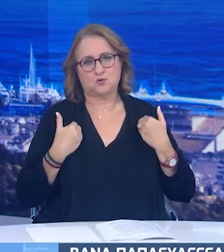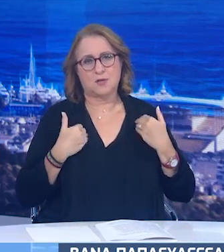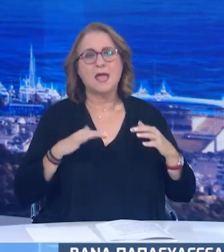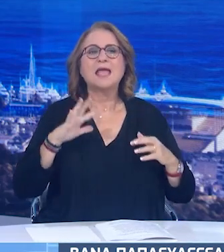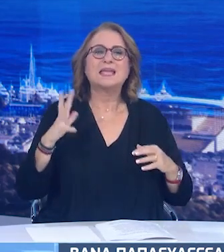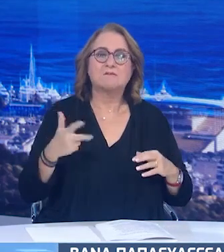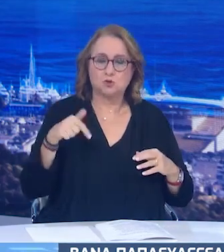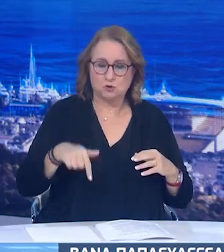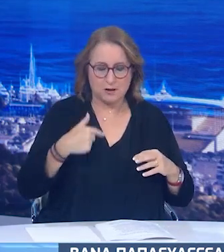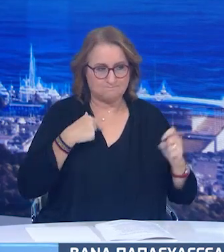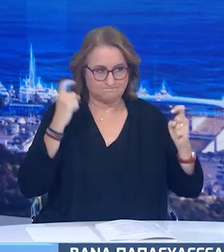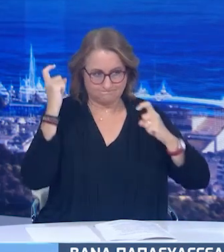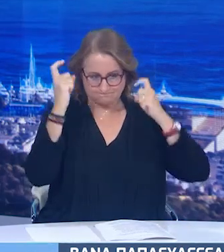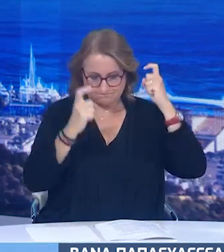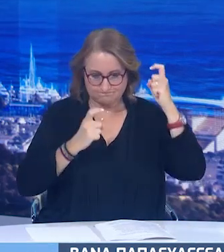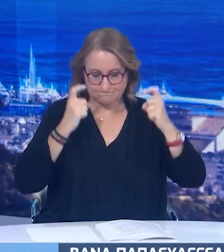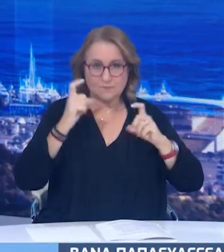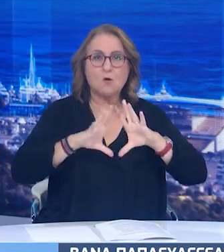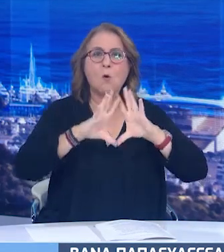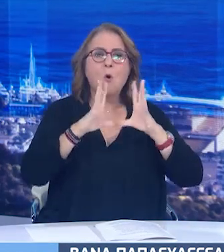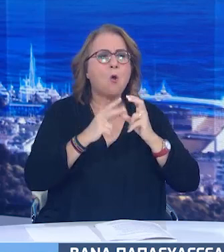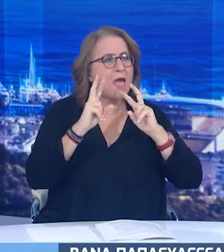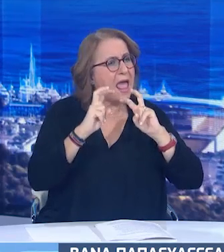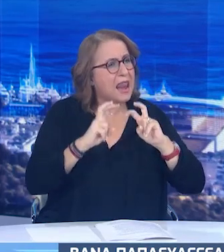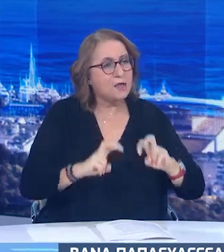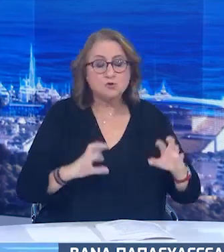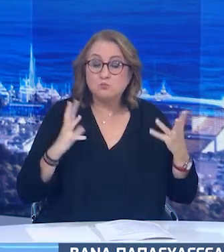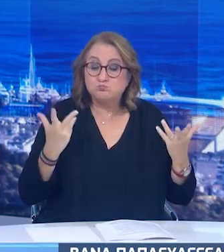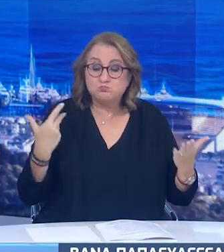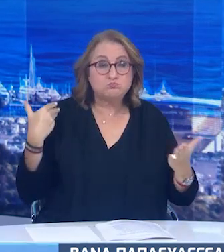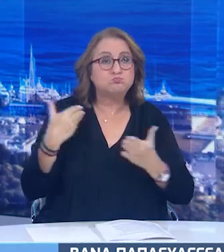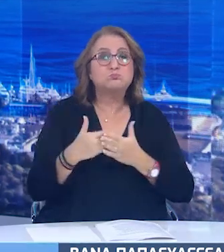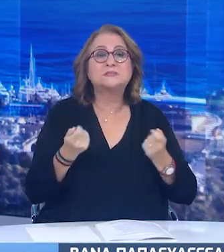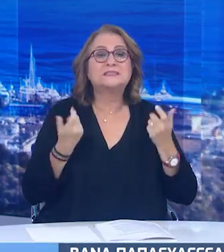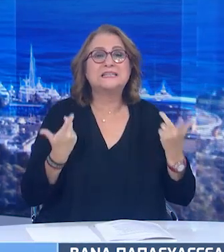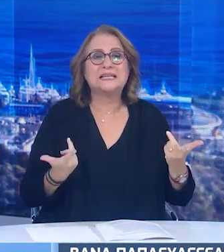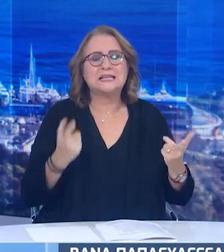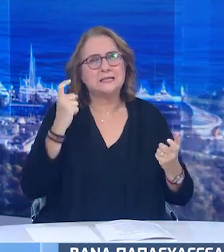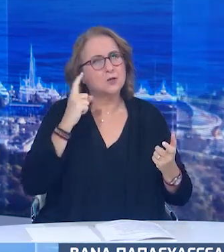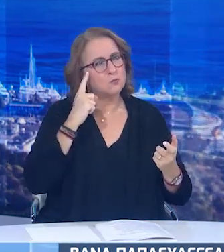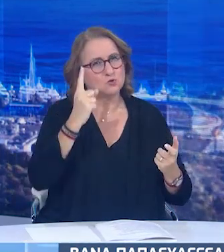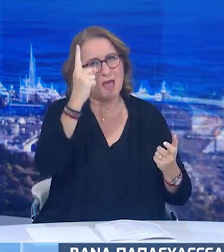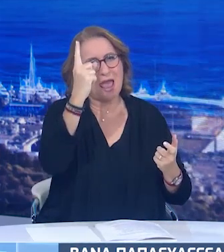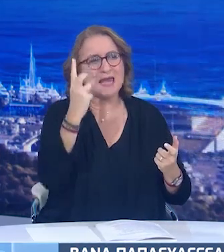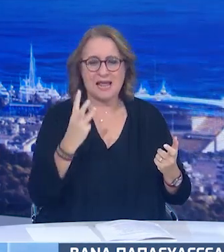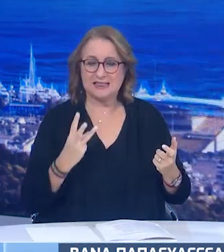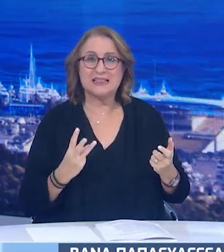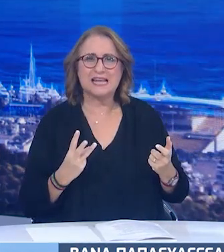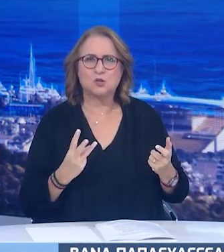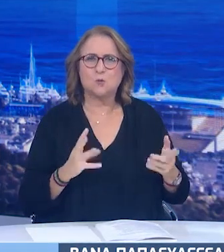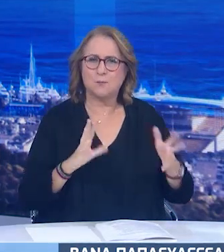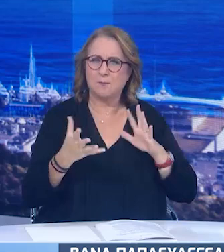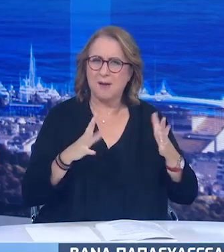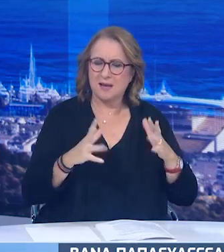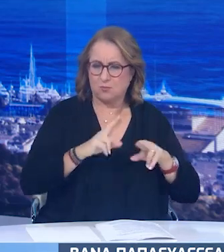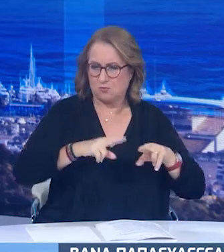ηλικιακή κατανομή των ενεργών νοσηλειών, παρατηρούμε ότι τουλάχιστον το 1 τρίτο των ασθενών που νοσηλεύονται, το 37%